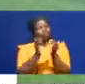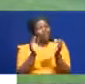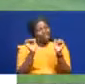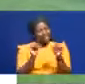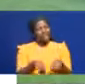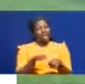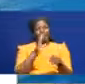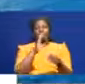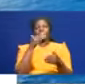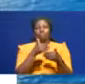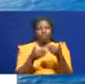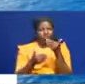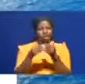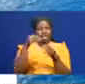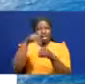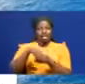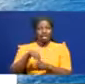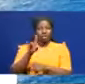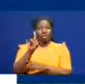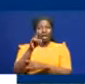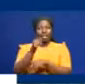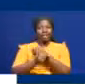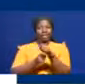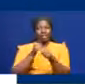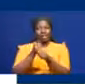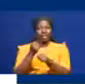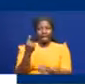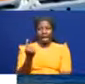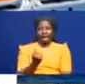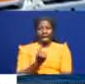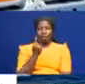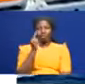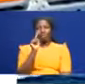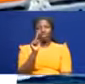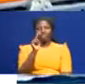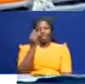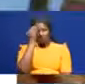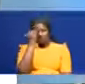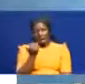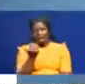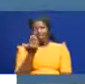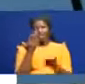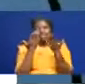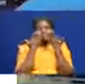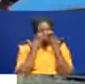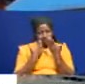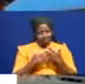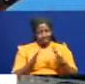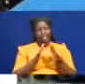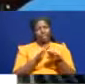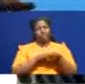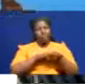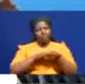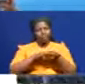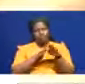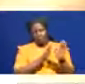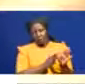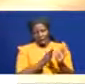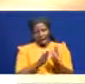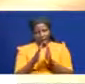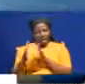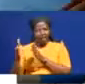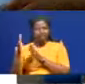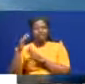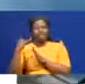kukamilika kwa mwaka mmoja tu. Hii inachangiwa na kukamilika kwa mnyororo wa viwanda,